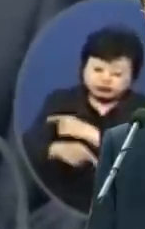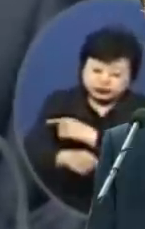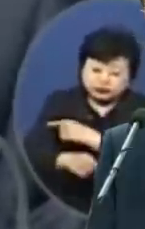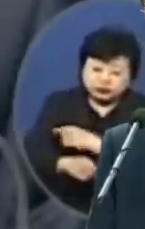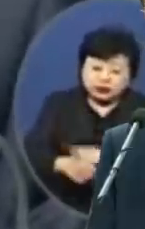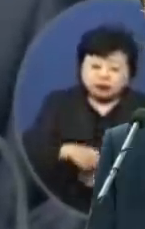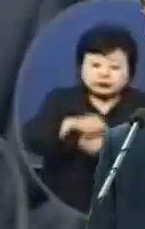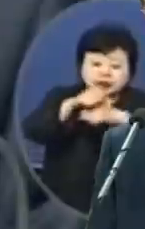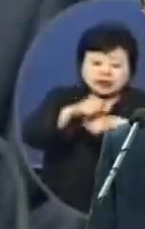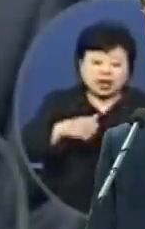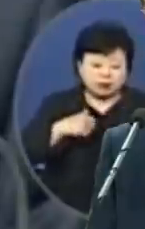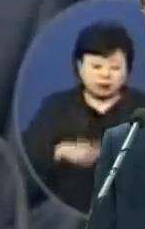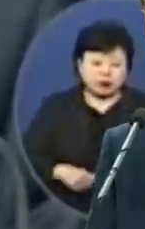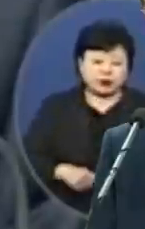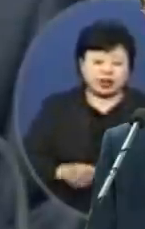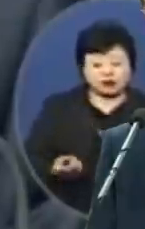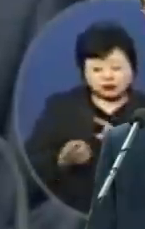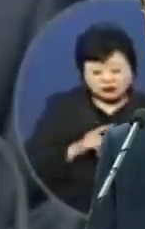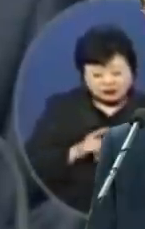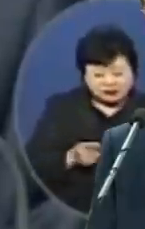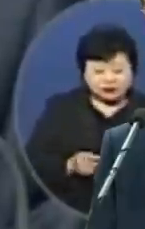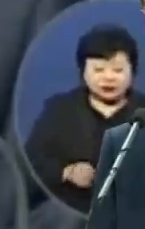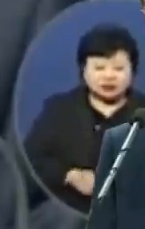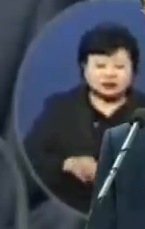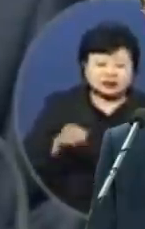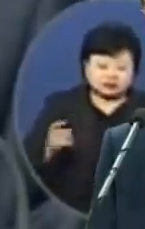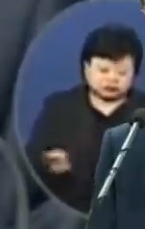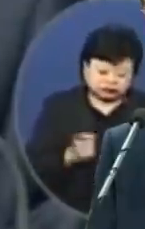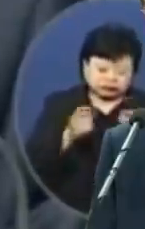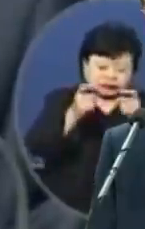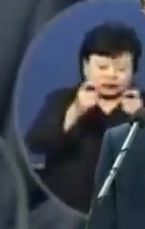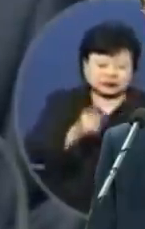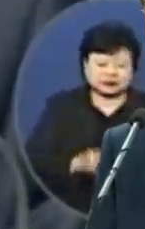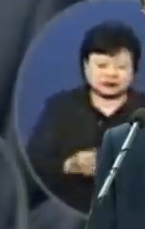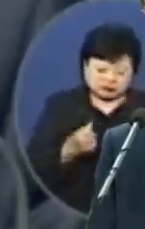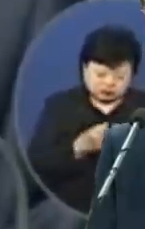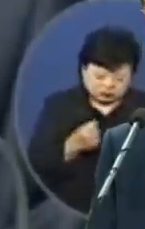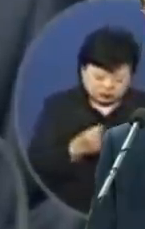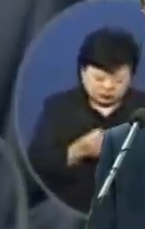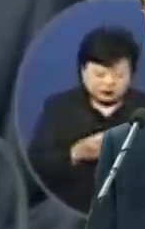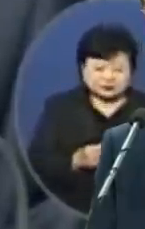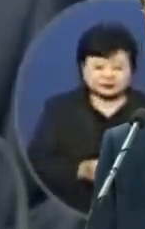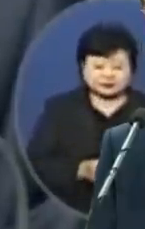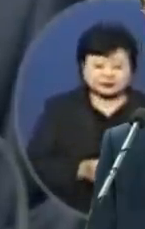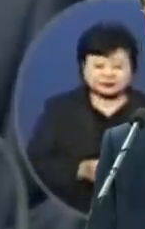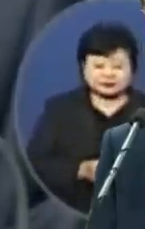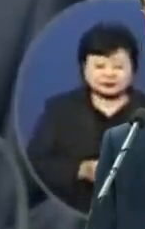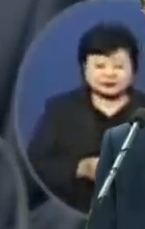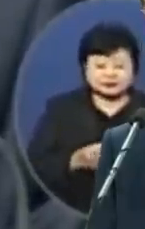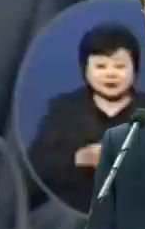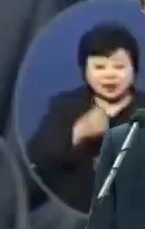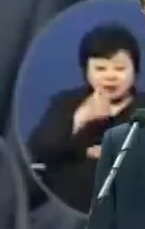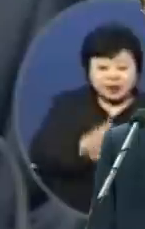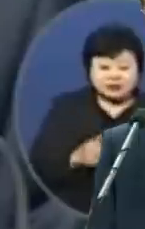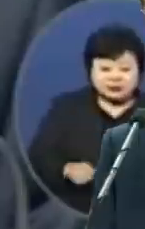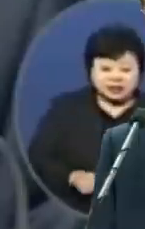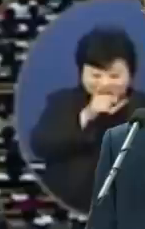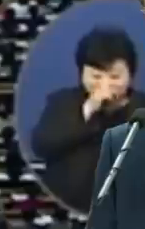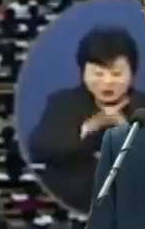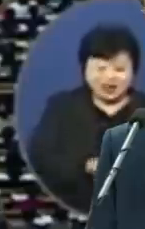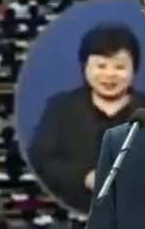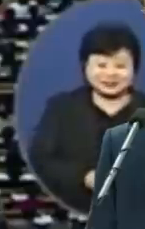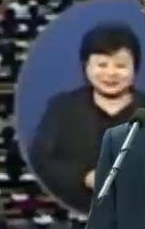쌓다 말고 내려와서 서로 논쟁이 벌어지고 네 잘했다 네 못했다 서로 논쟁 끝에 헤어지게 된